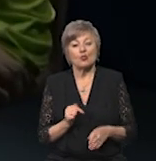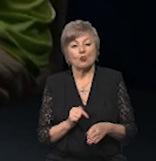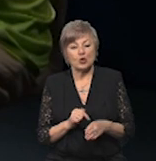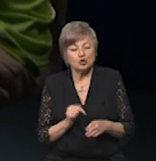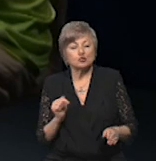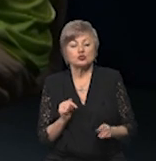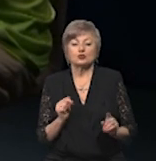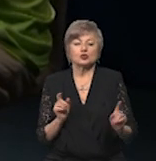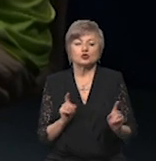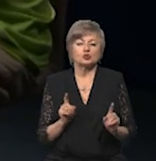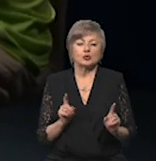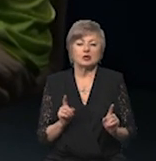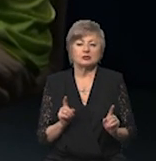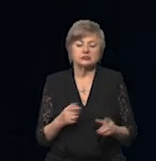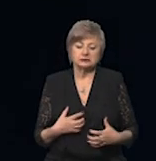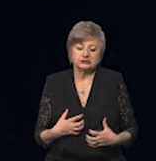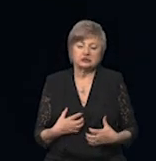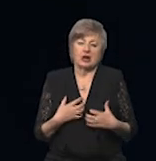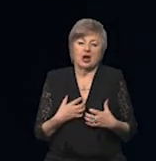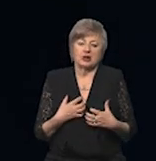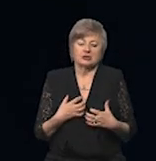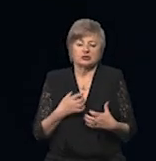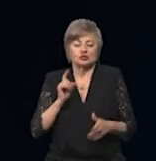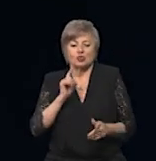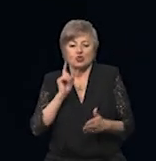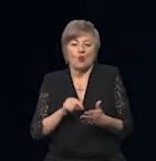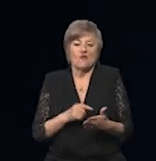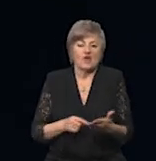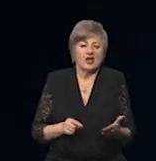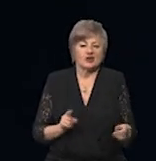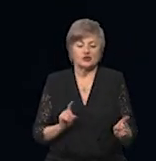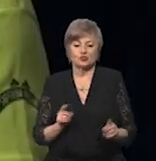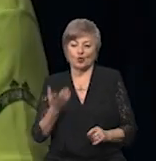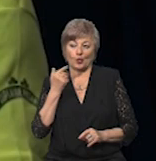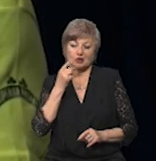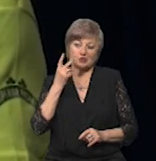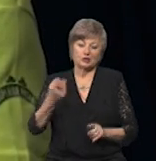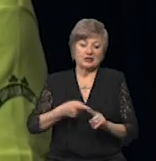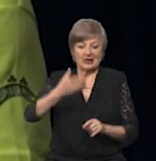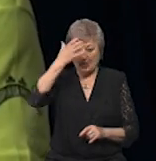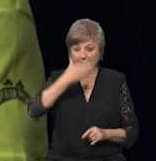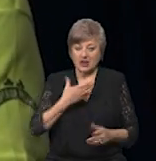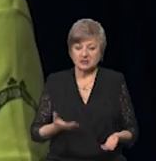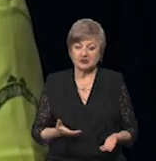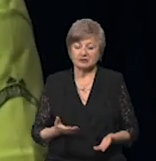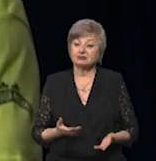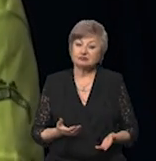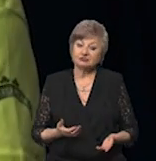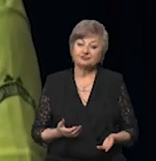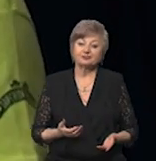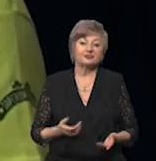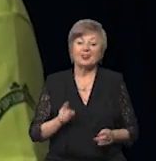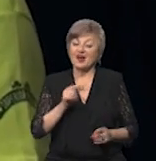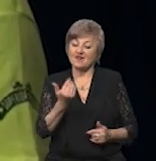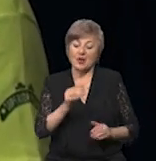якогось страху, невпевненості, коли на них дивляться маски? Це треба вони запитати. Не розповідають